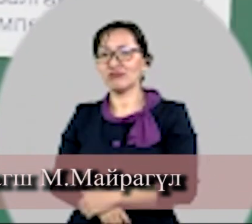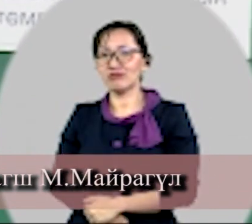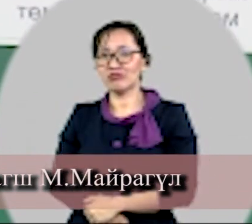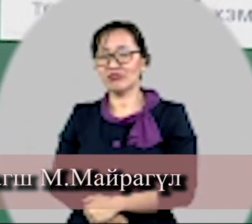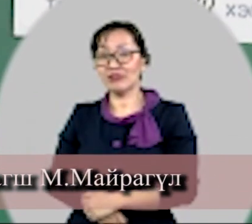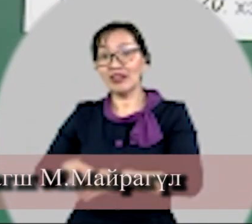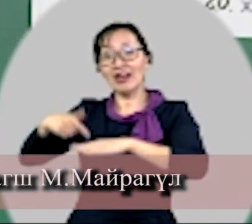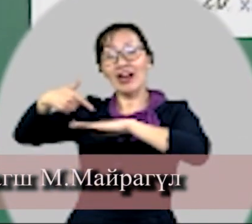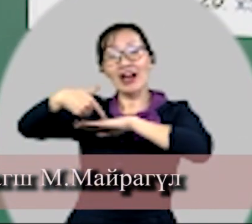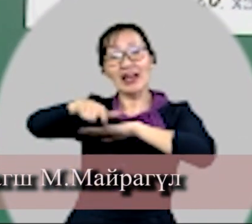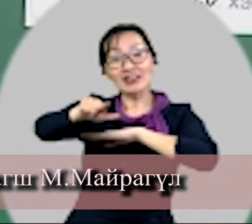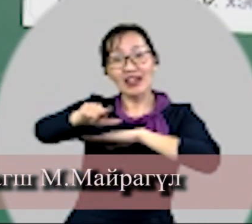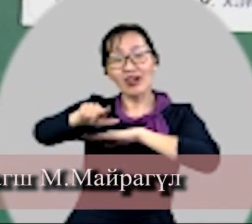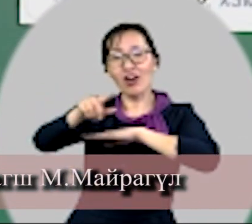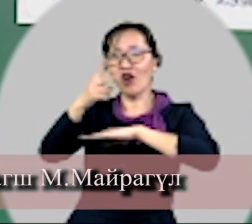екеміз.